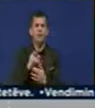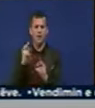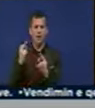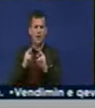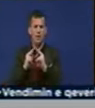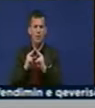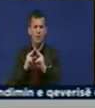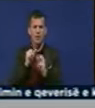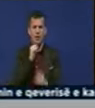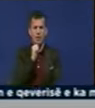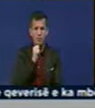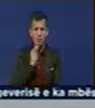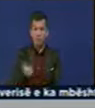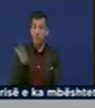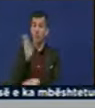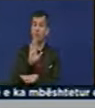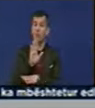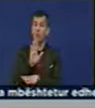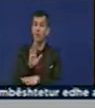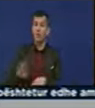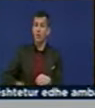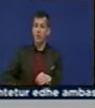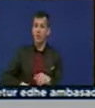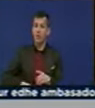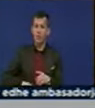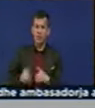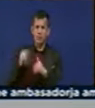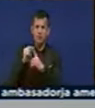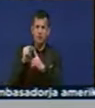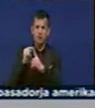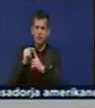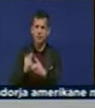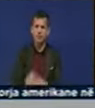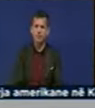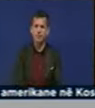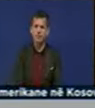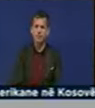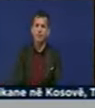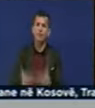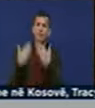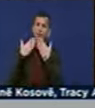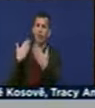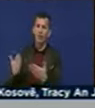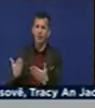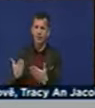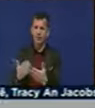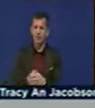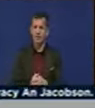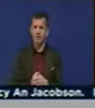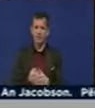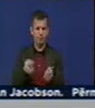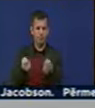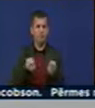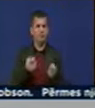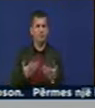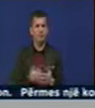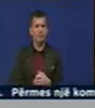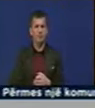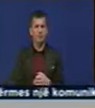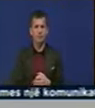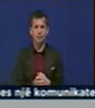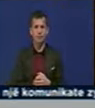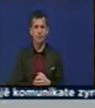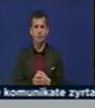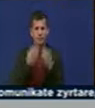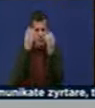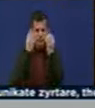Ibrahimi, përfaqësuese e grave të Luginës Preshevës. Faleminderit. Faleminderit kryesuese, të